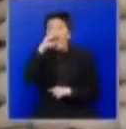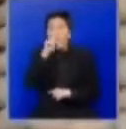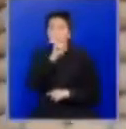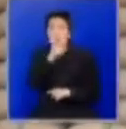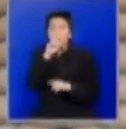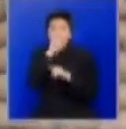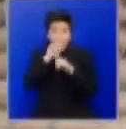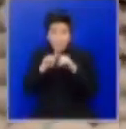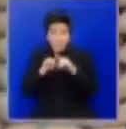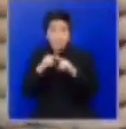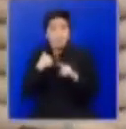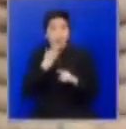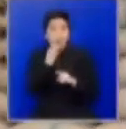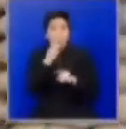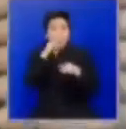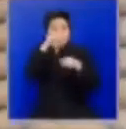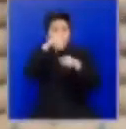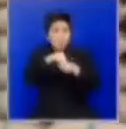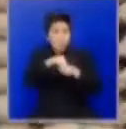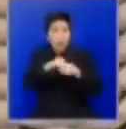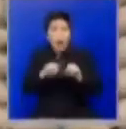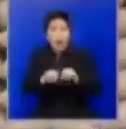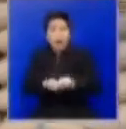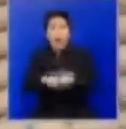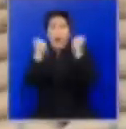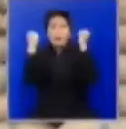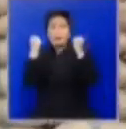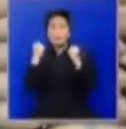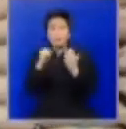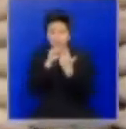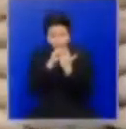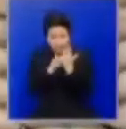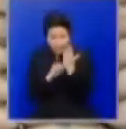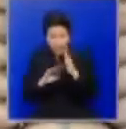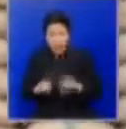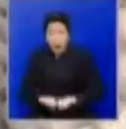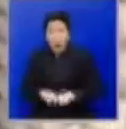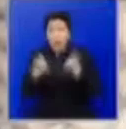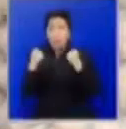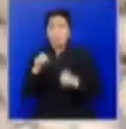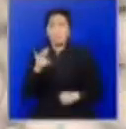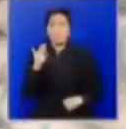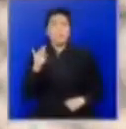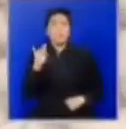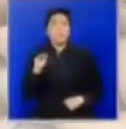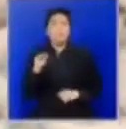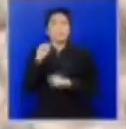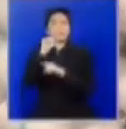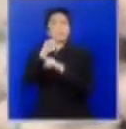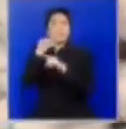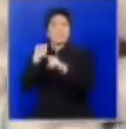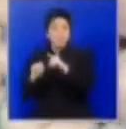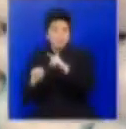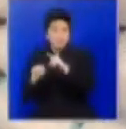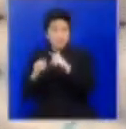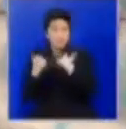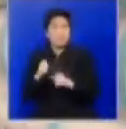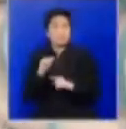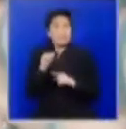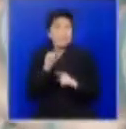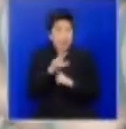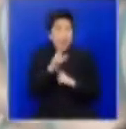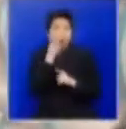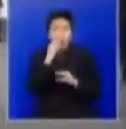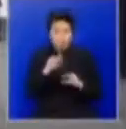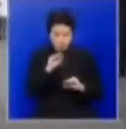100% ชั้น2มีปริมาณข้าวขาดหายจากบัญชีเป็นจำนวนกว่า 80% 3การว